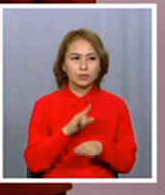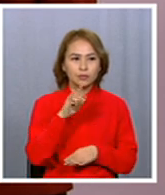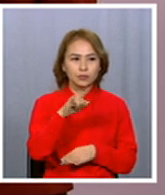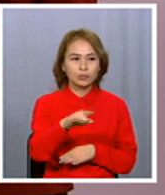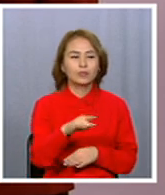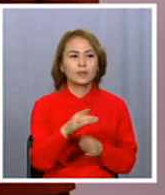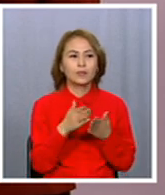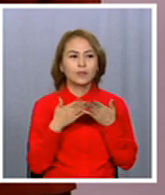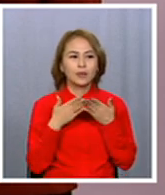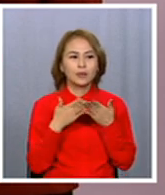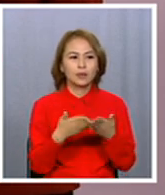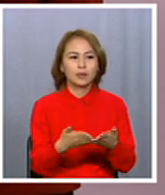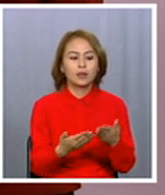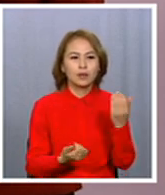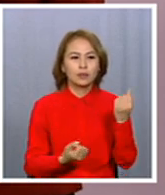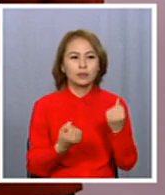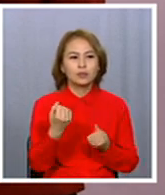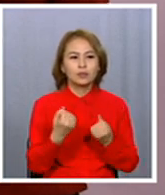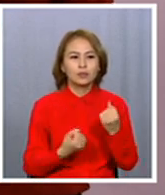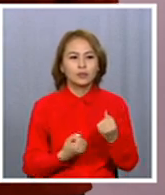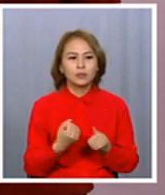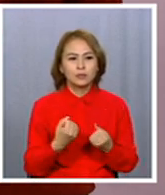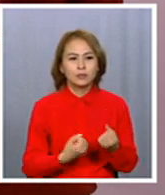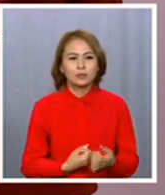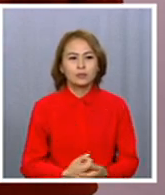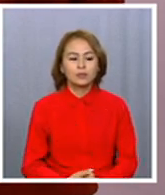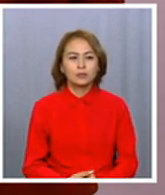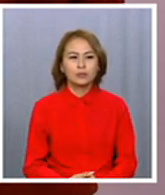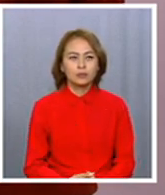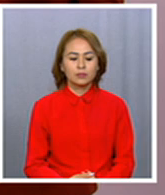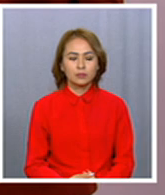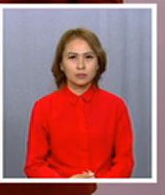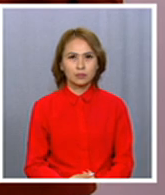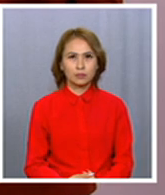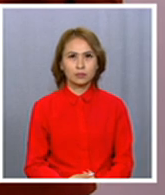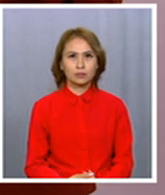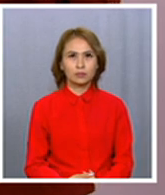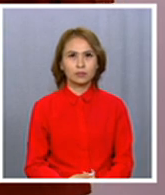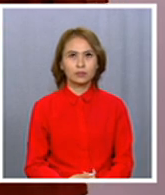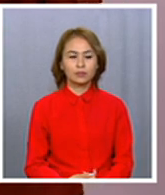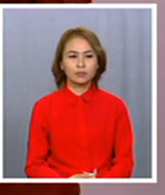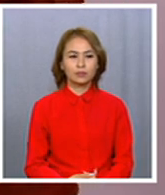кеме және жеңіл машина берілген екен.